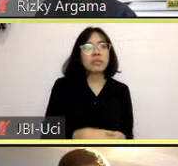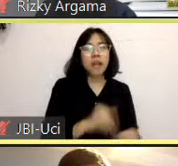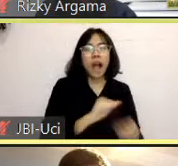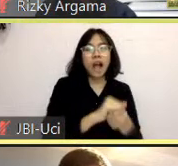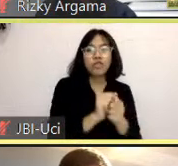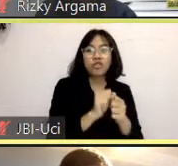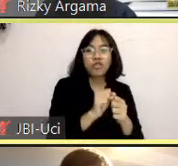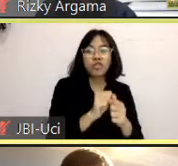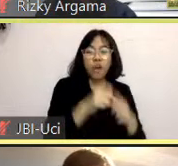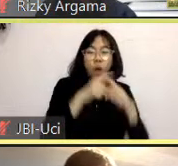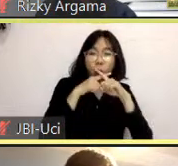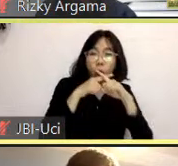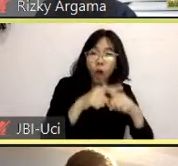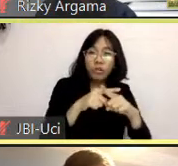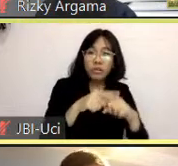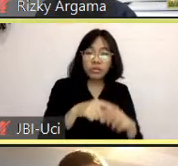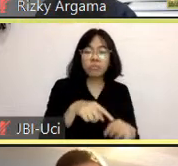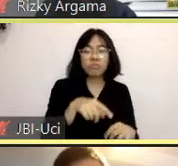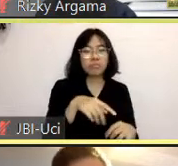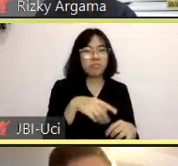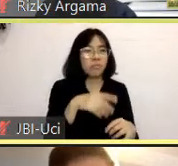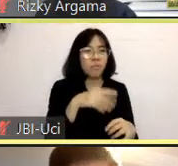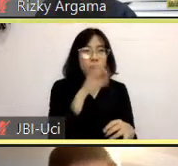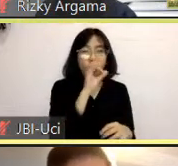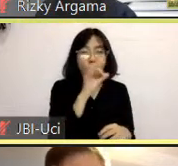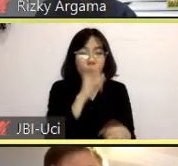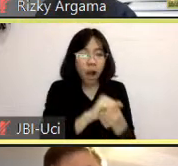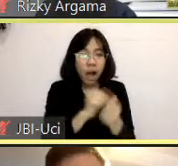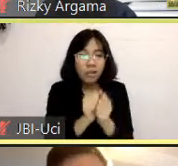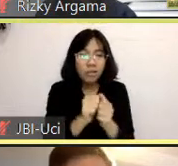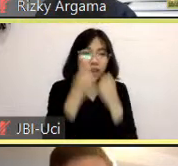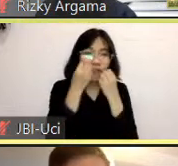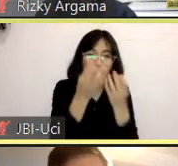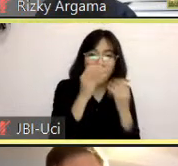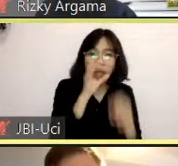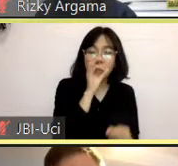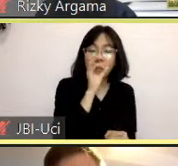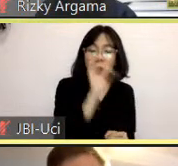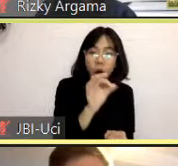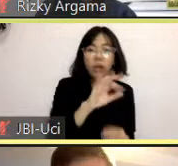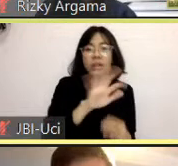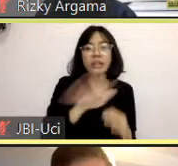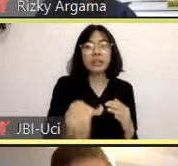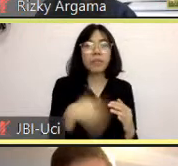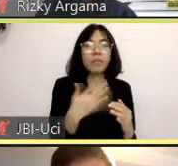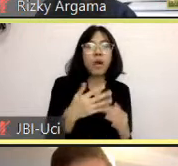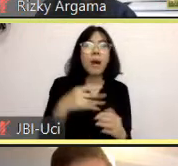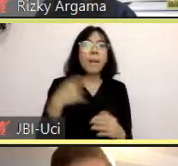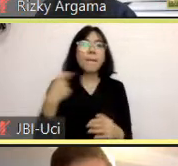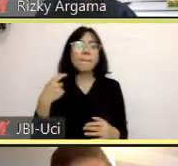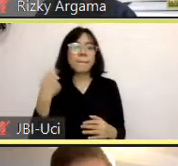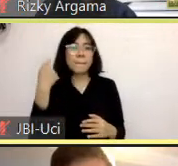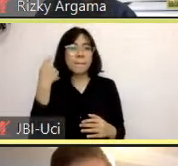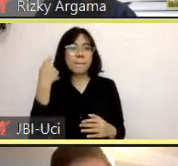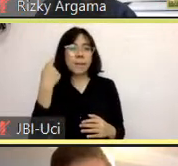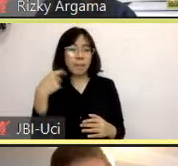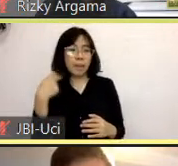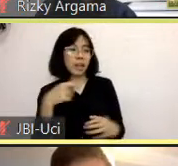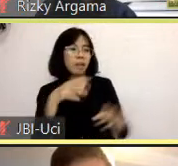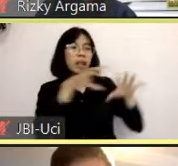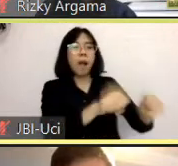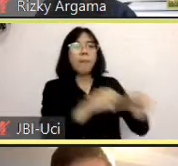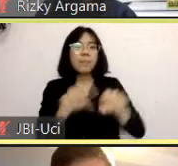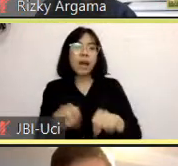yang terdiri dari 14 orang sudah ditahan dan 75 orang sedang diproses. Jadi konteks pandemi ini